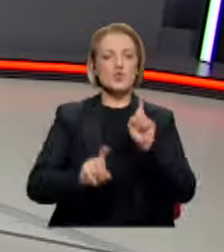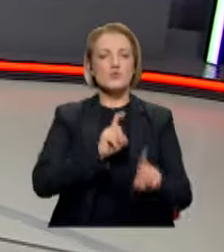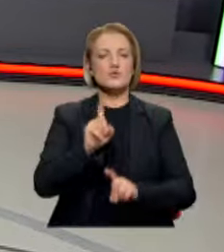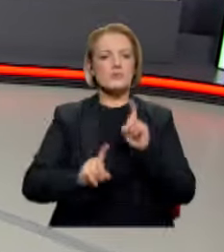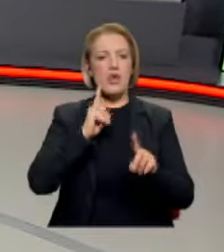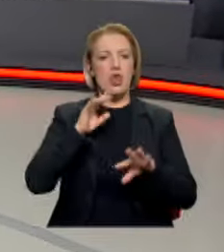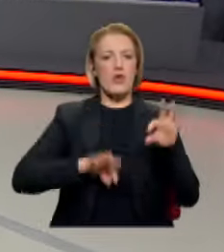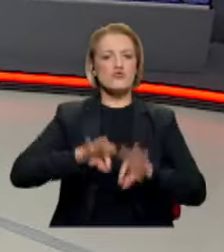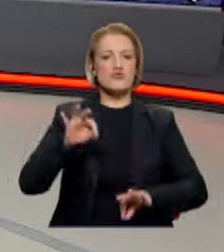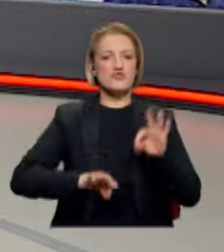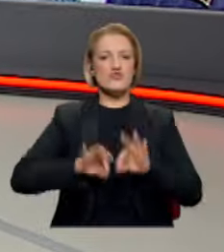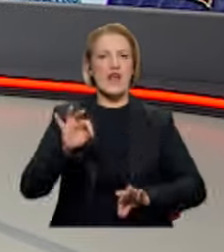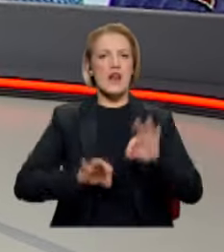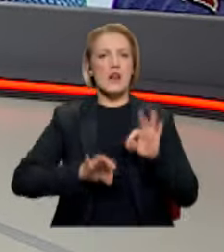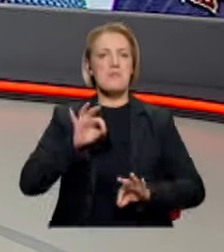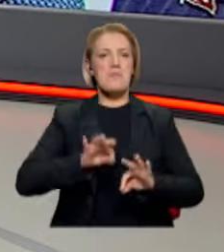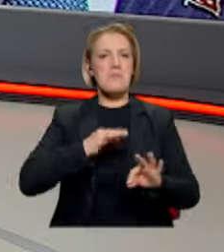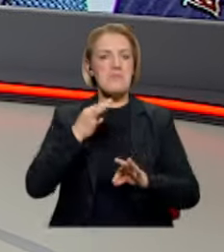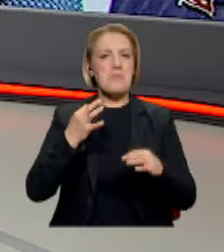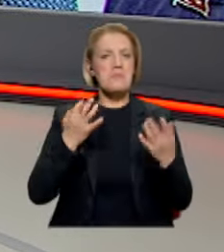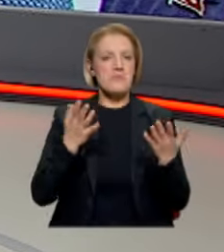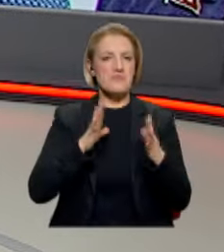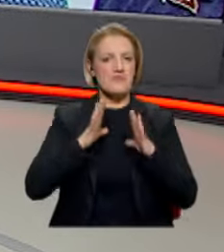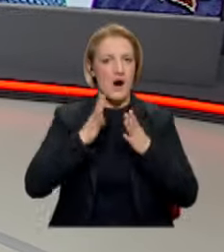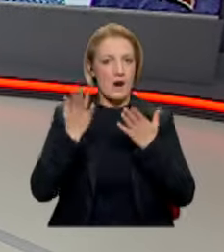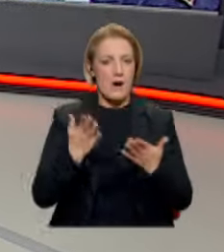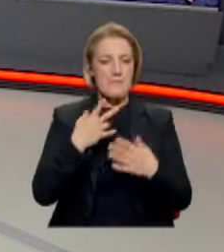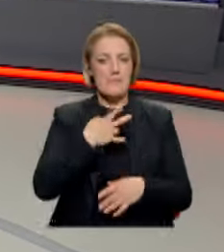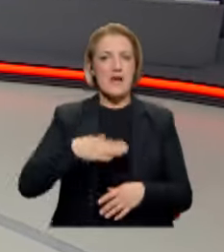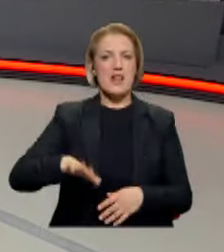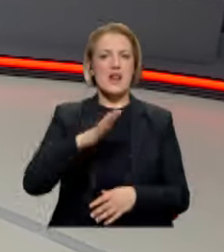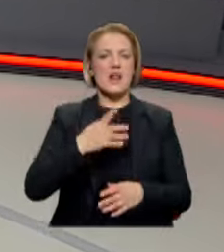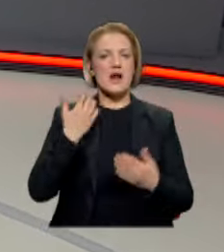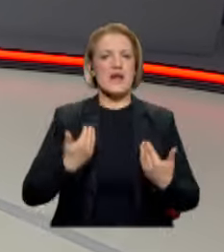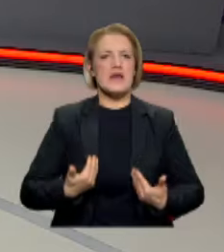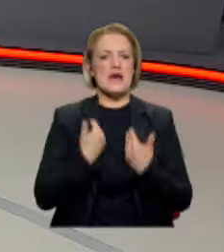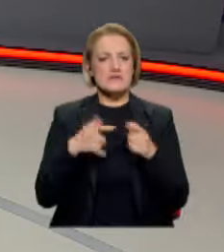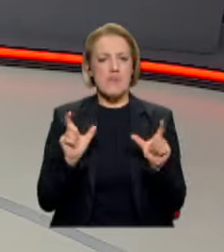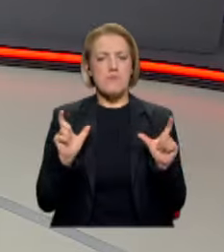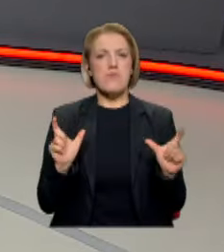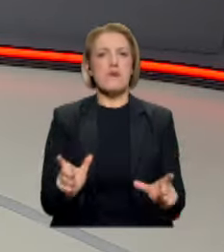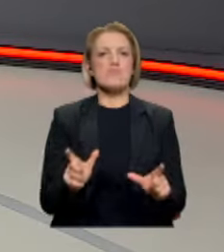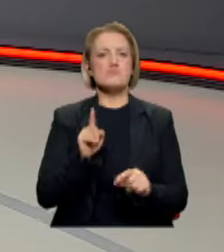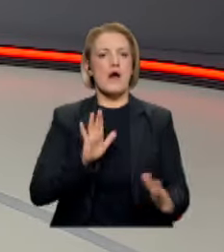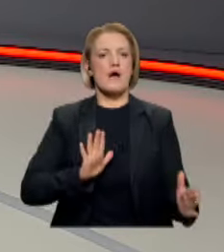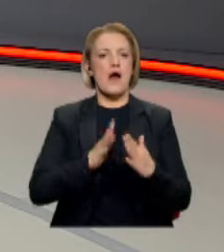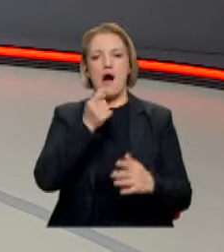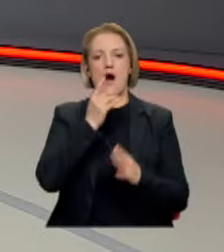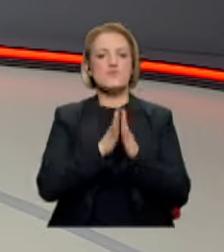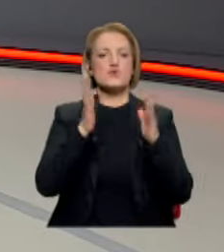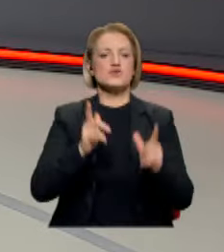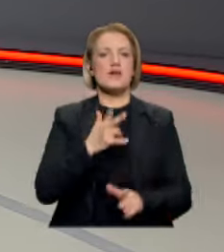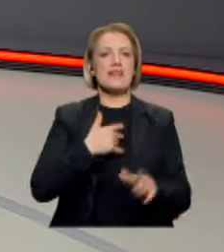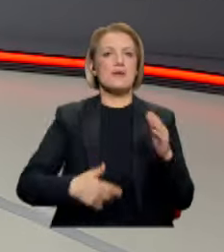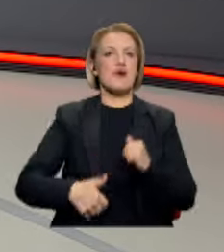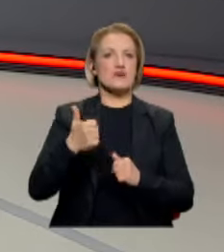soruşturması, incelemesi, taarruzu var. Belediyelere yargı kıskacı. Buna karşı Ankara Büyükşehir Belediyesi